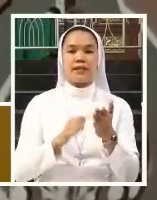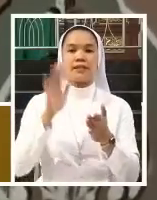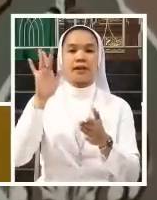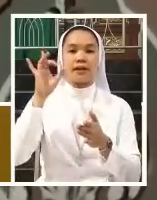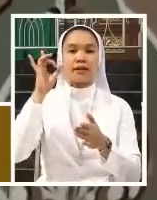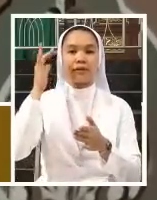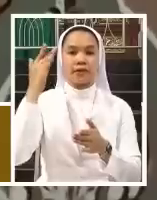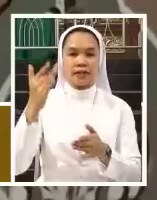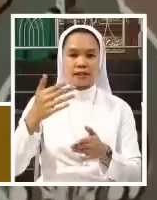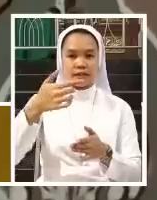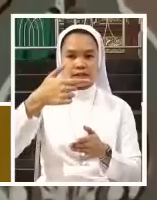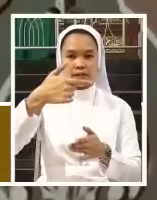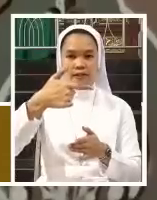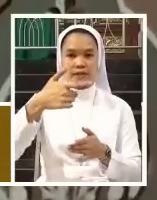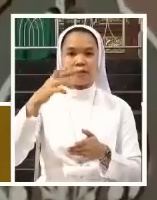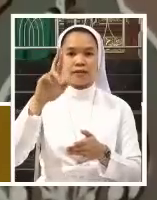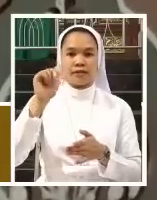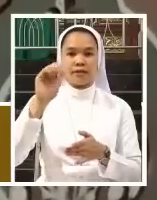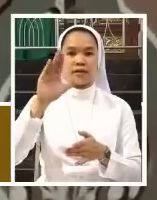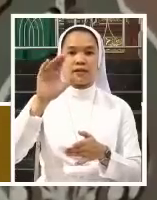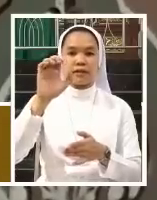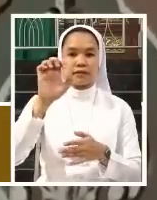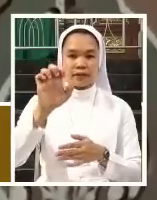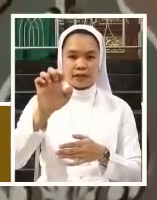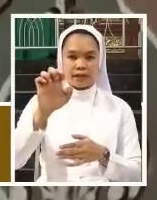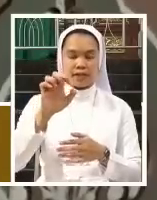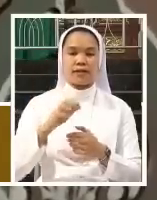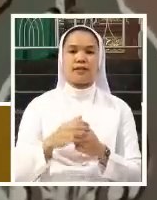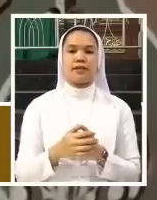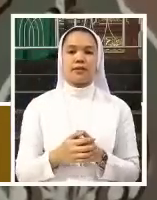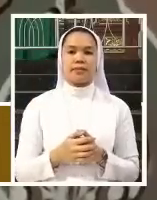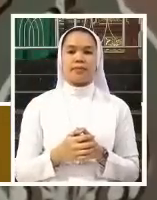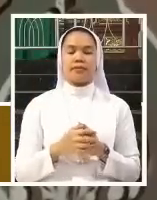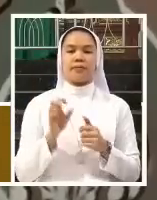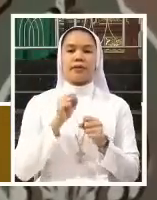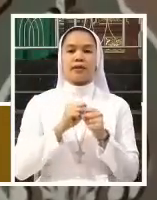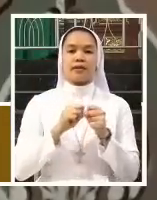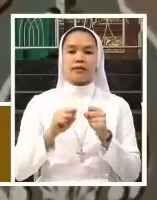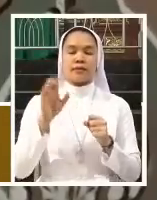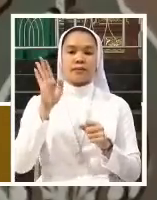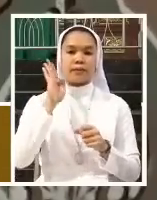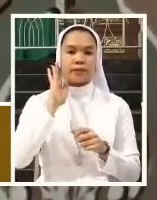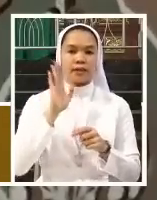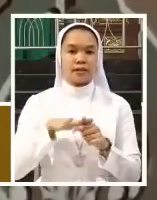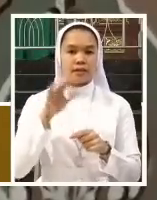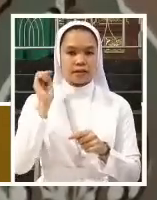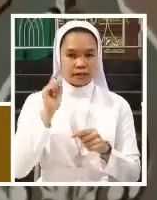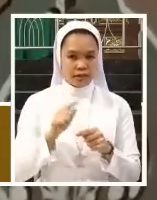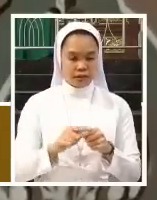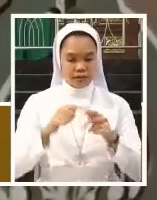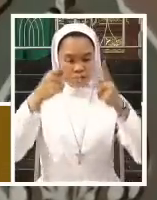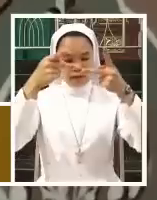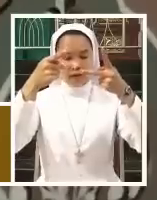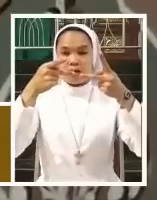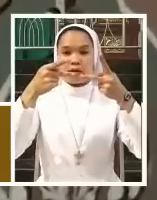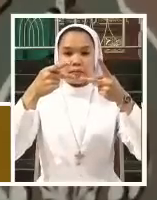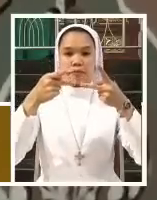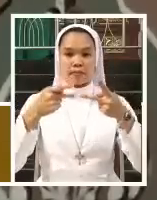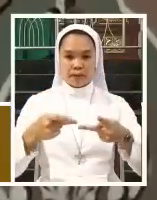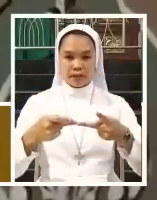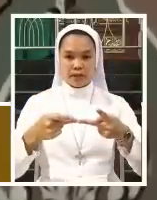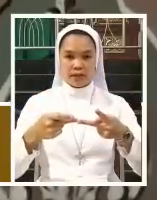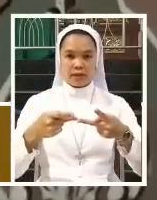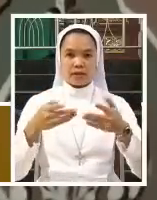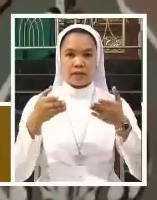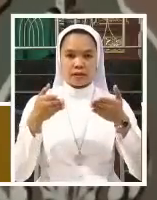Diyos sa inaapodan niya. Kaya nga mga tugang sa atubang nindo, presente ang mga